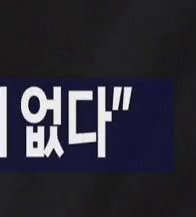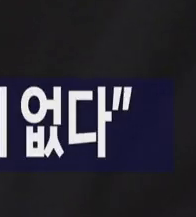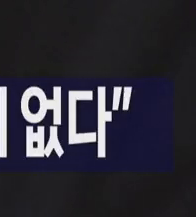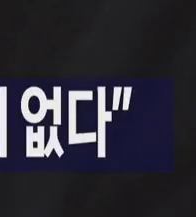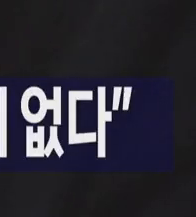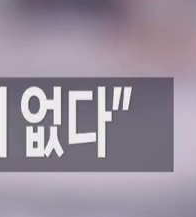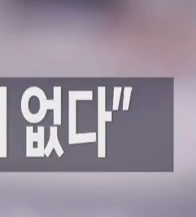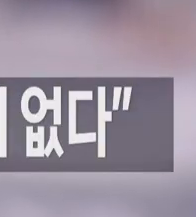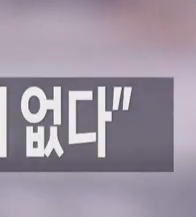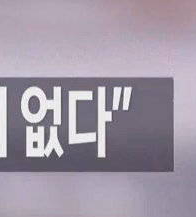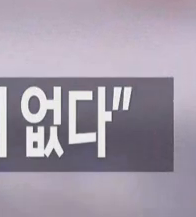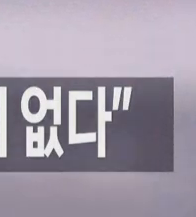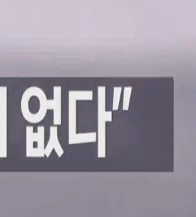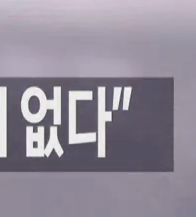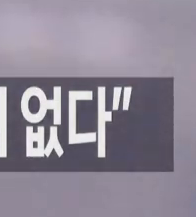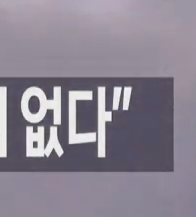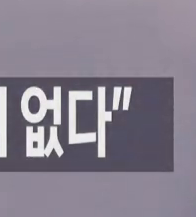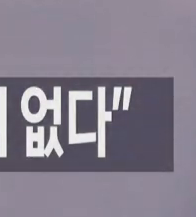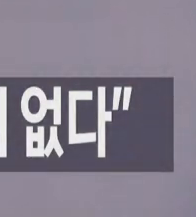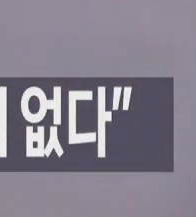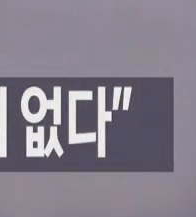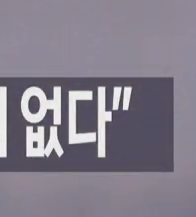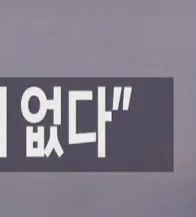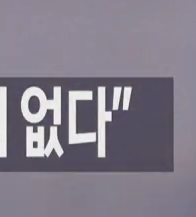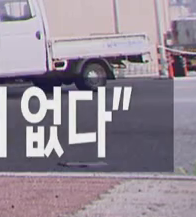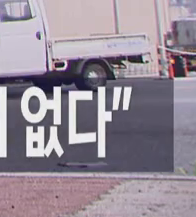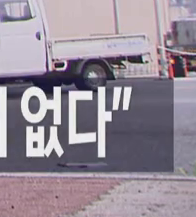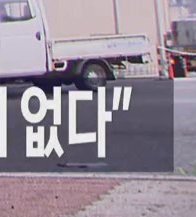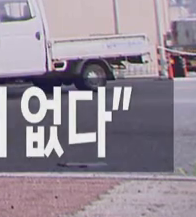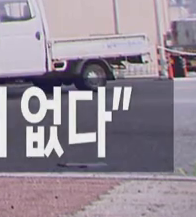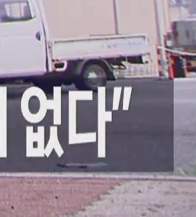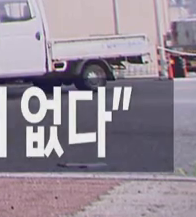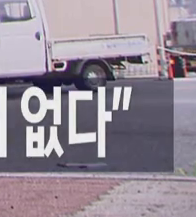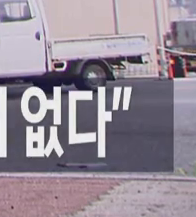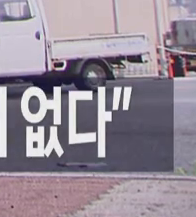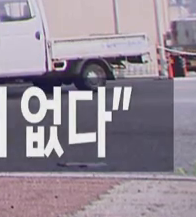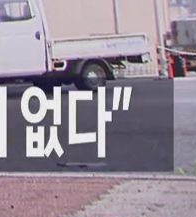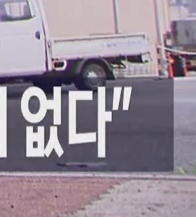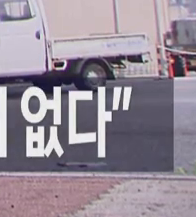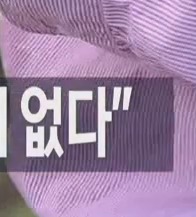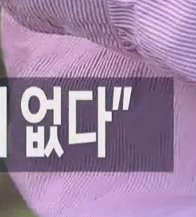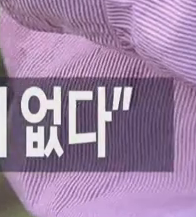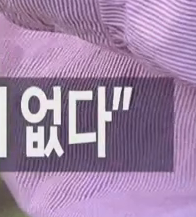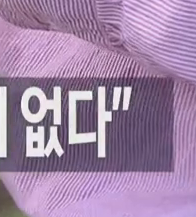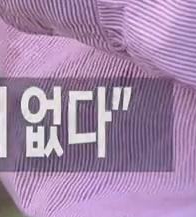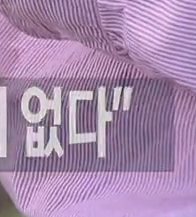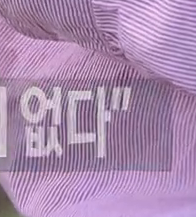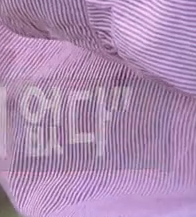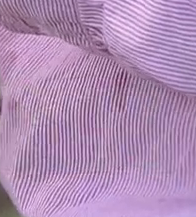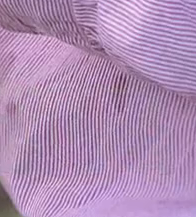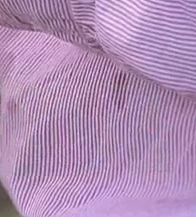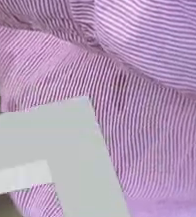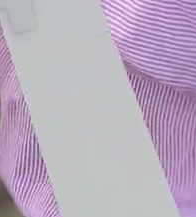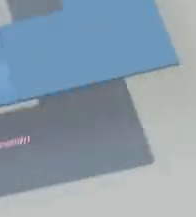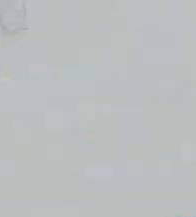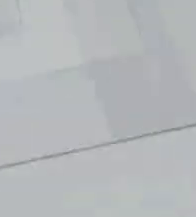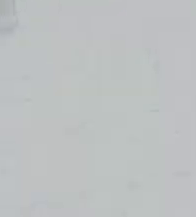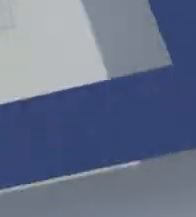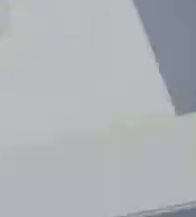높은 업체 지하수에 화상을 입었다고 주장하고 있지만 업체 측은 수질 검사 결과 문제가 없다는 입장입니다.